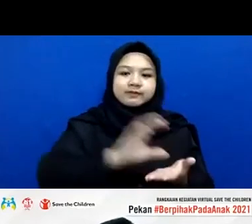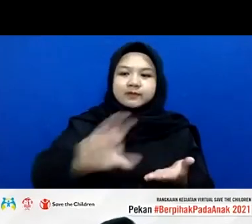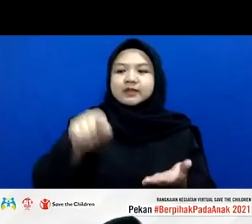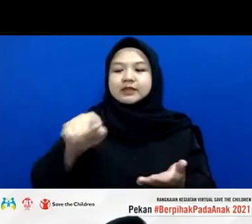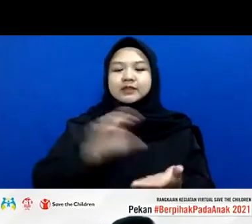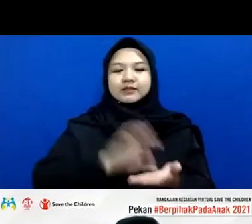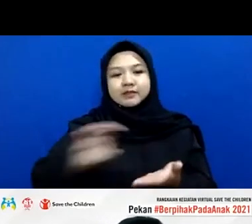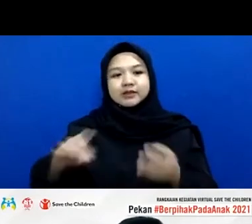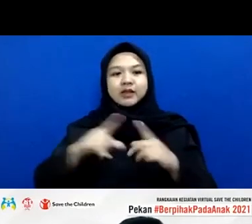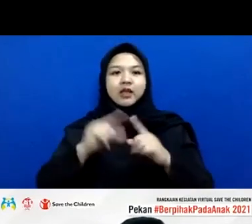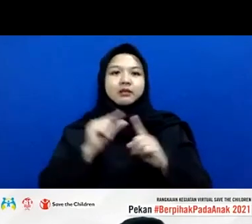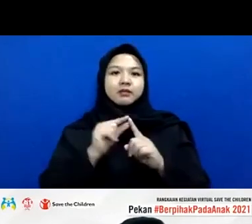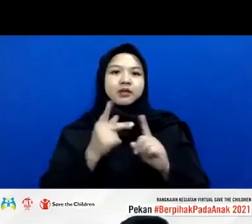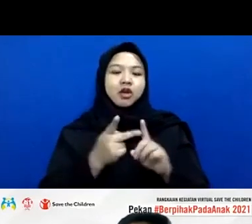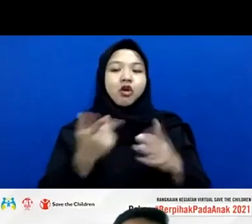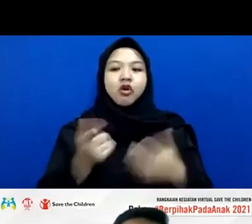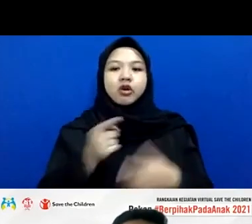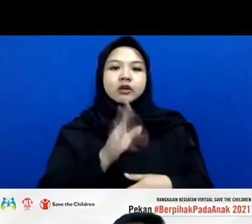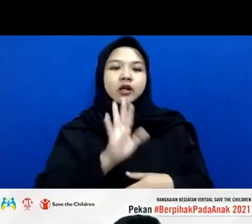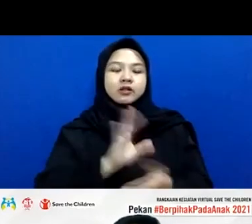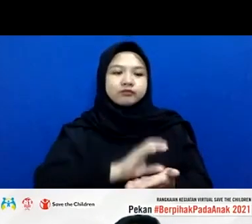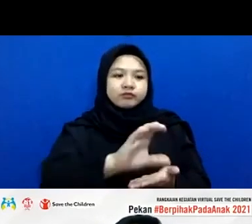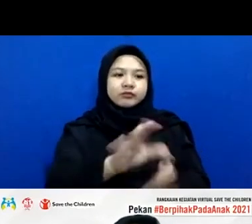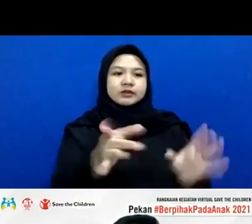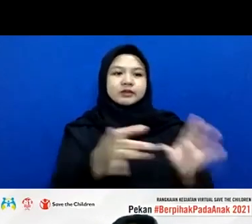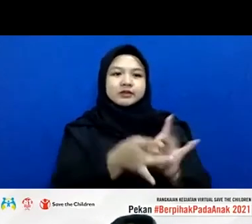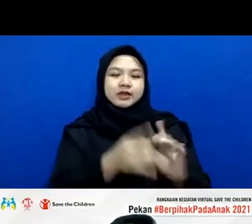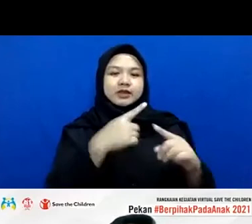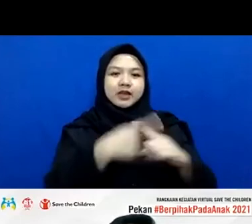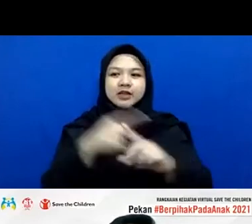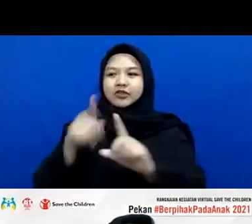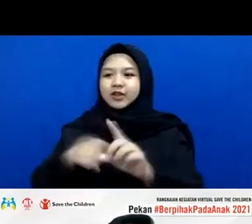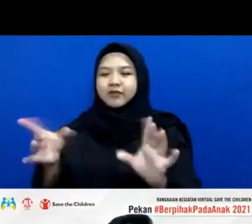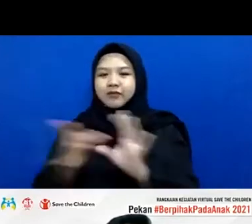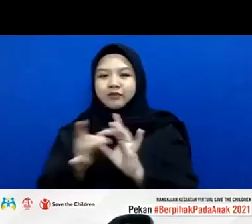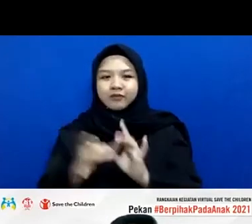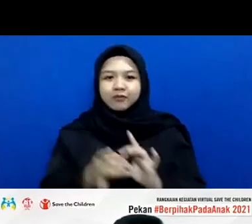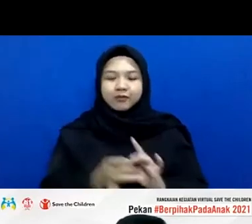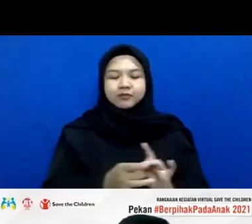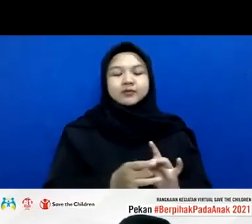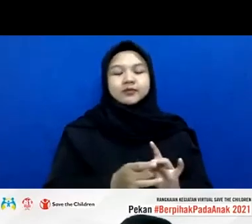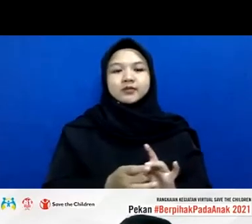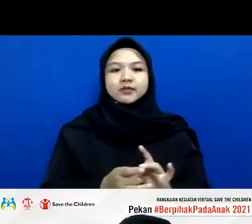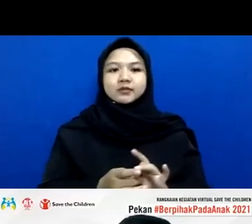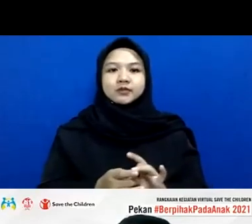APH, oh ini nanti dengan jejaring X, Y, gitu. Itu sebenarnya seperti itu sebenarnya.